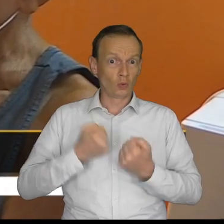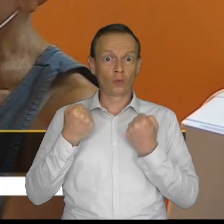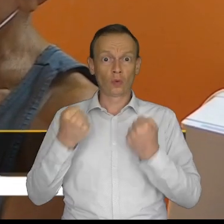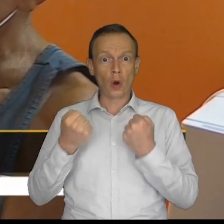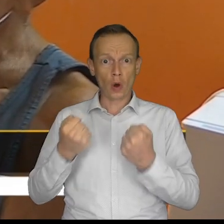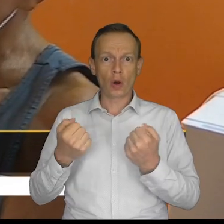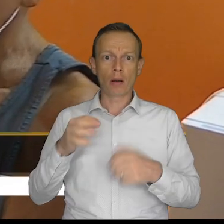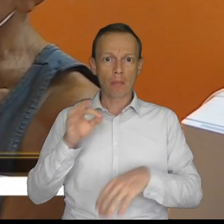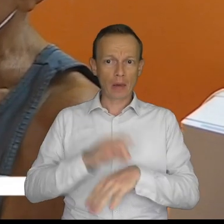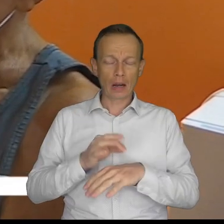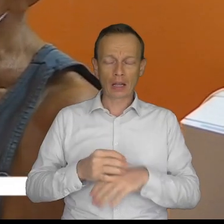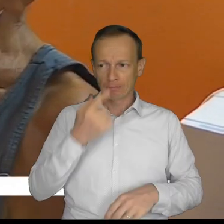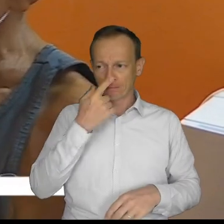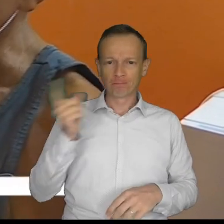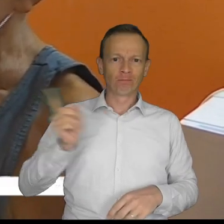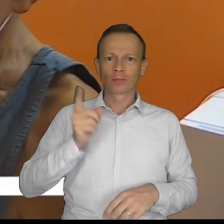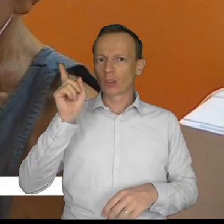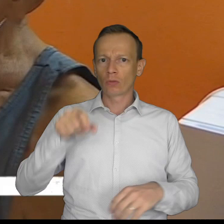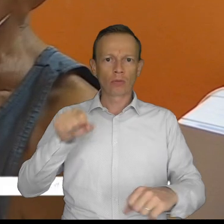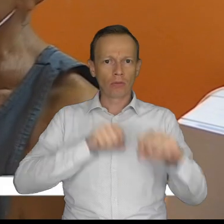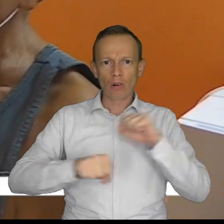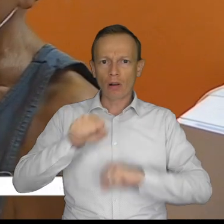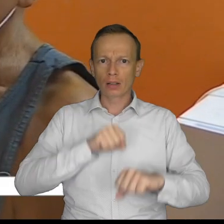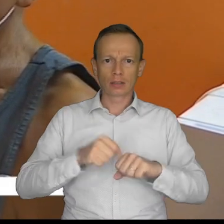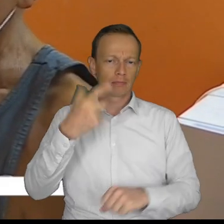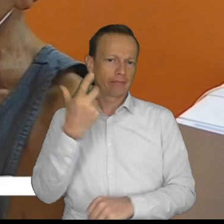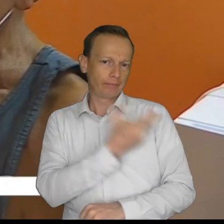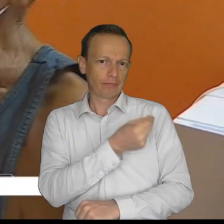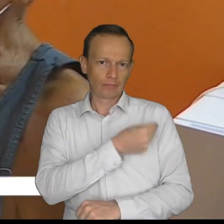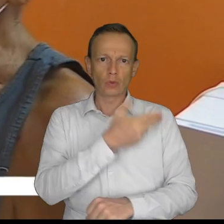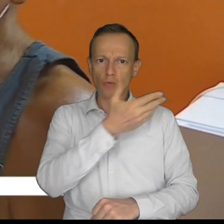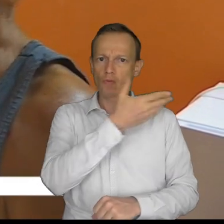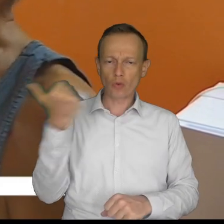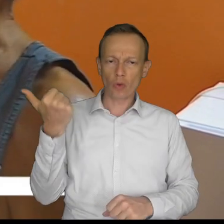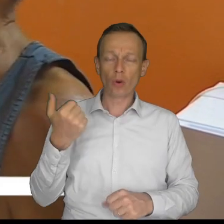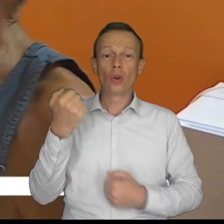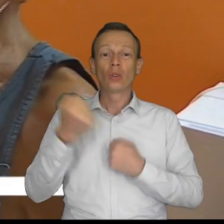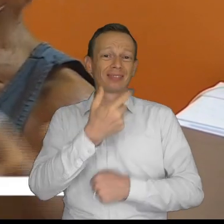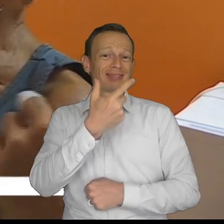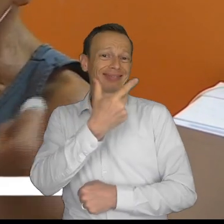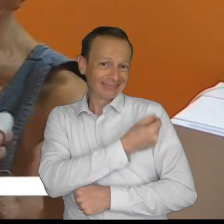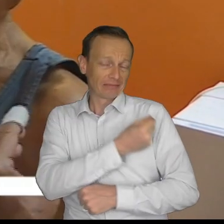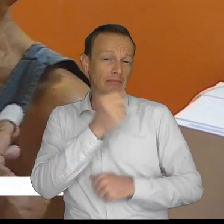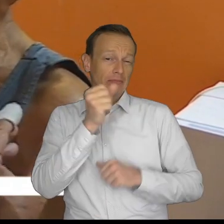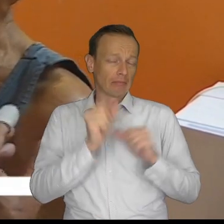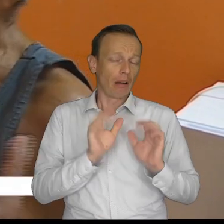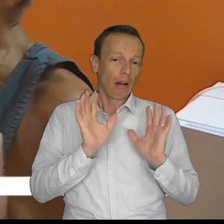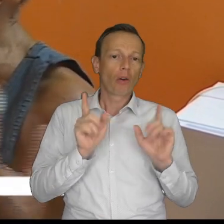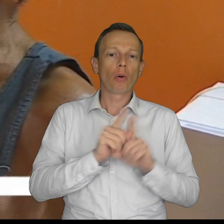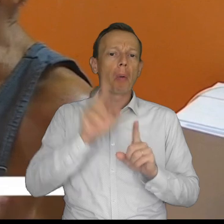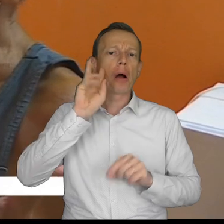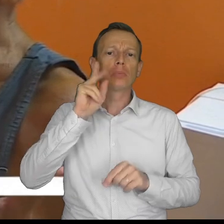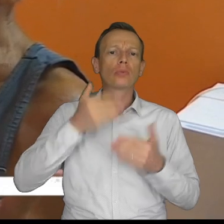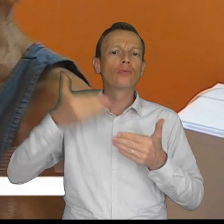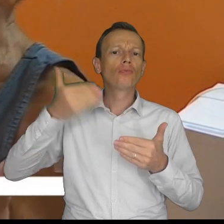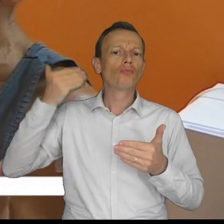souffre. Vraiment, je me suis dit, il faut qu'on prenne ça, c'est mieux de souffrir avec ce piqûre-là. On prend